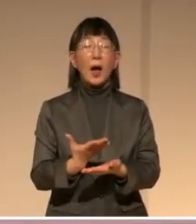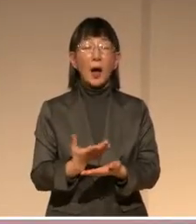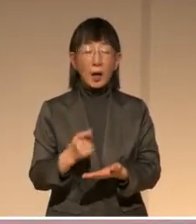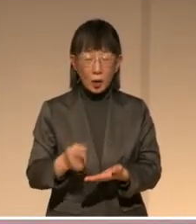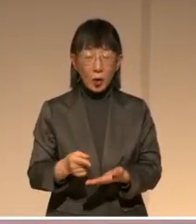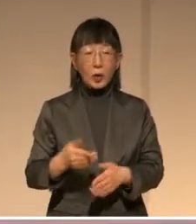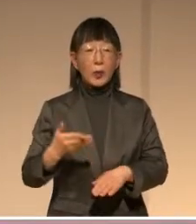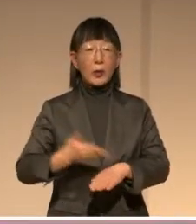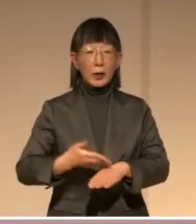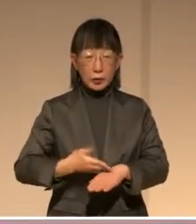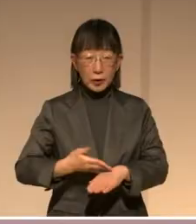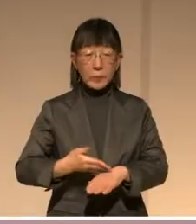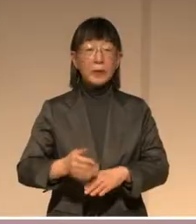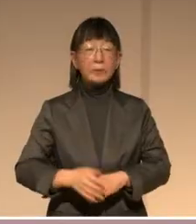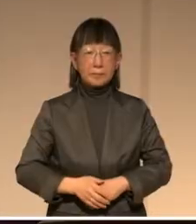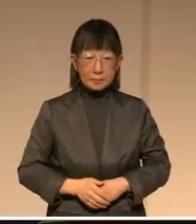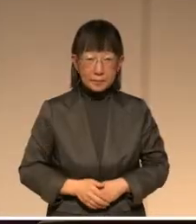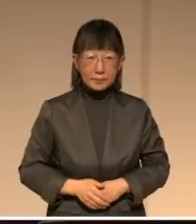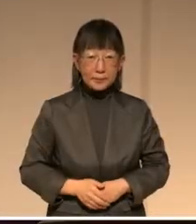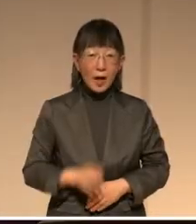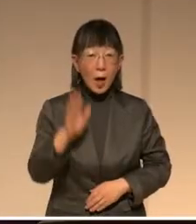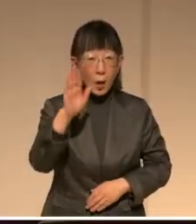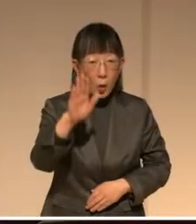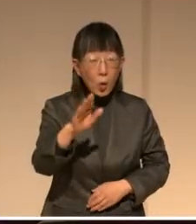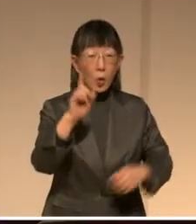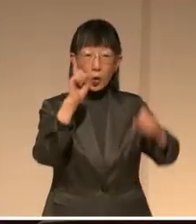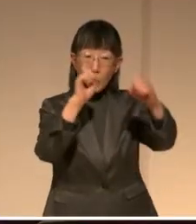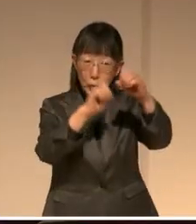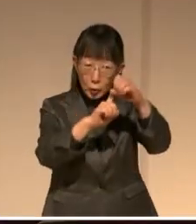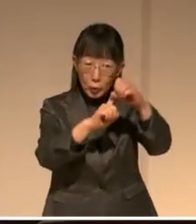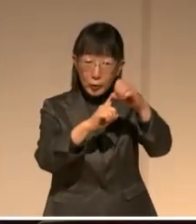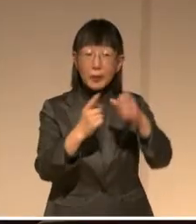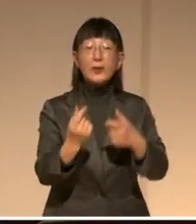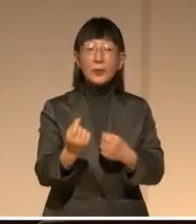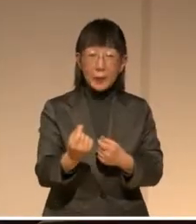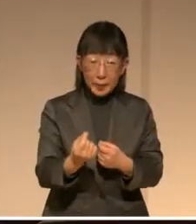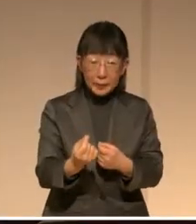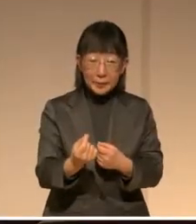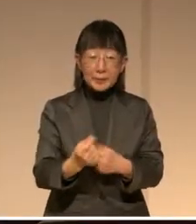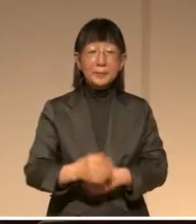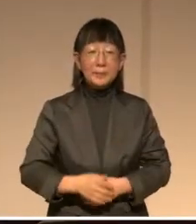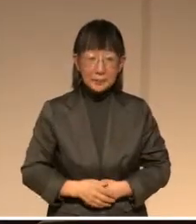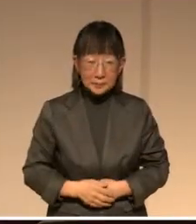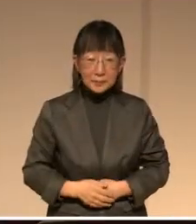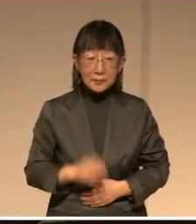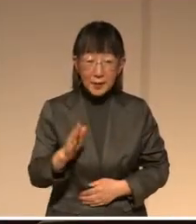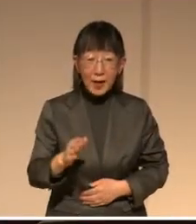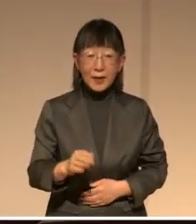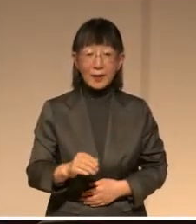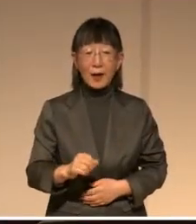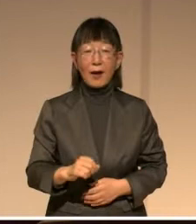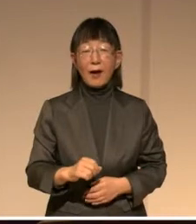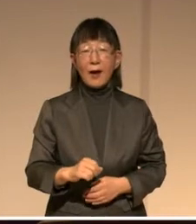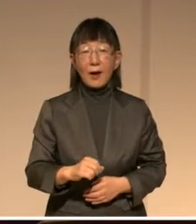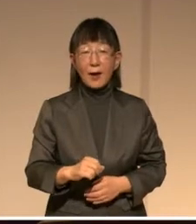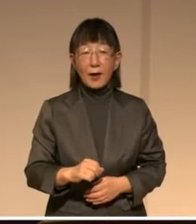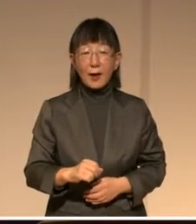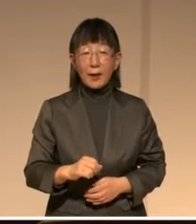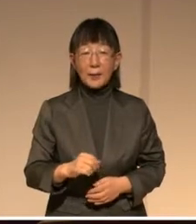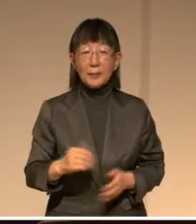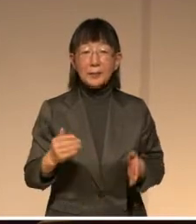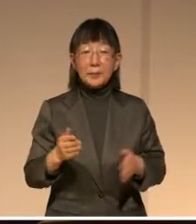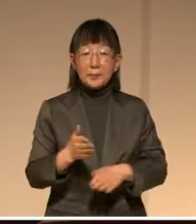ますいつもはいこれは今後の目標ですのではいまた完成を楽しみにしておりありがとうござい